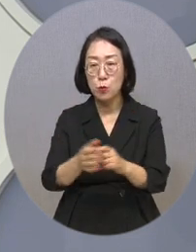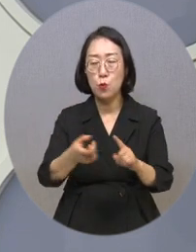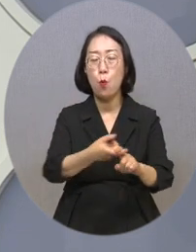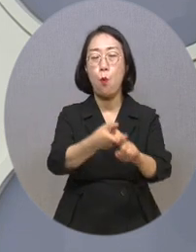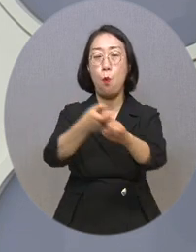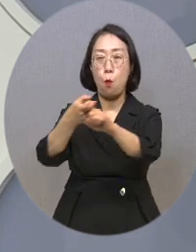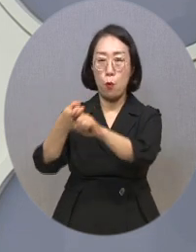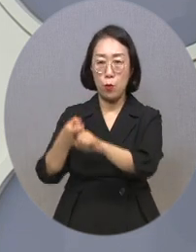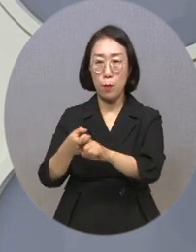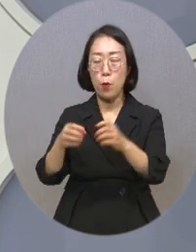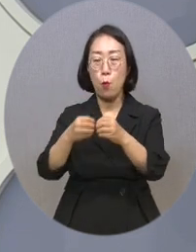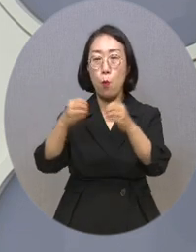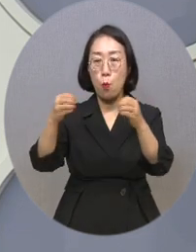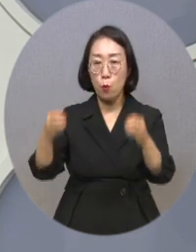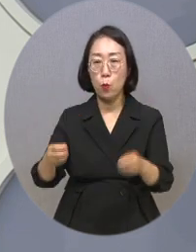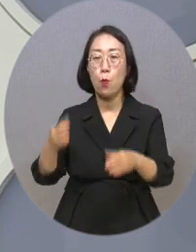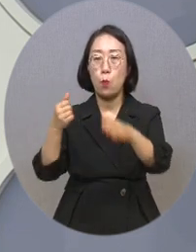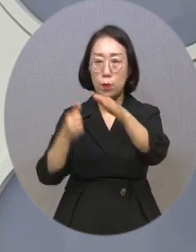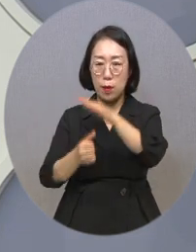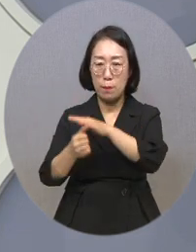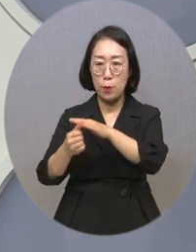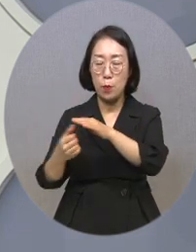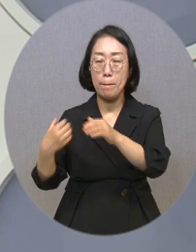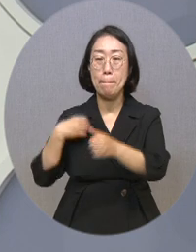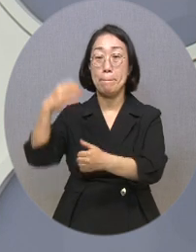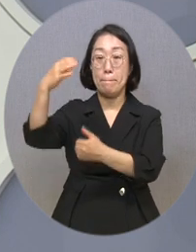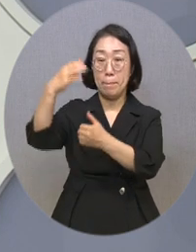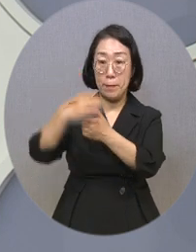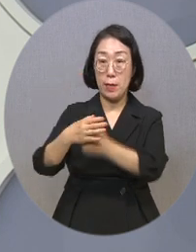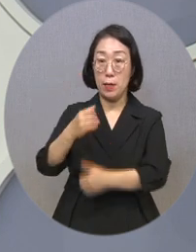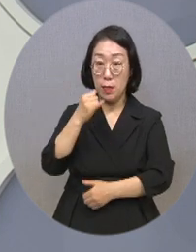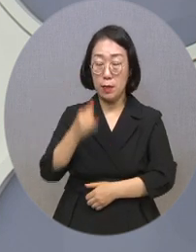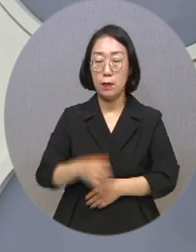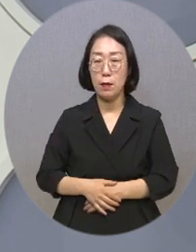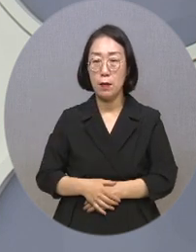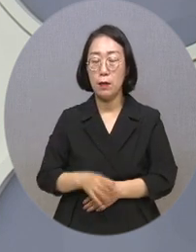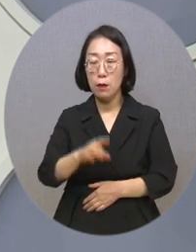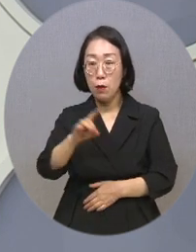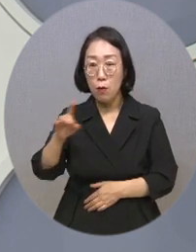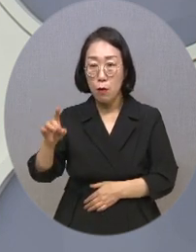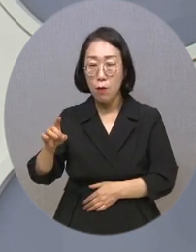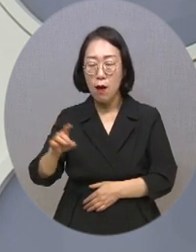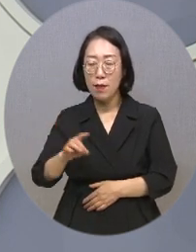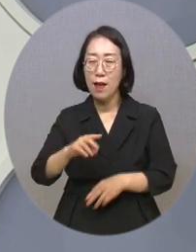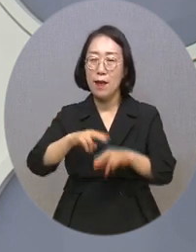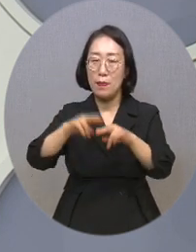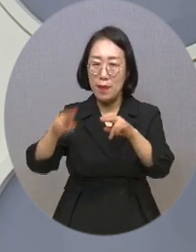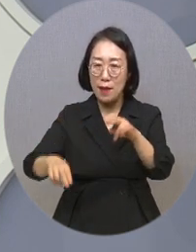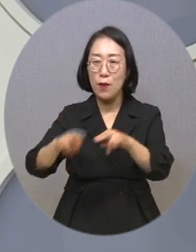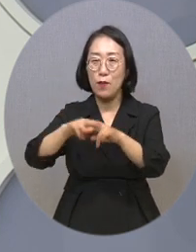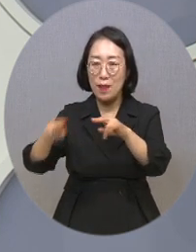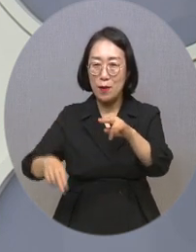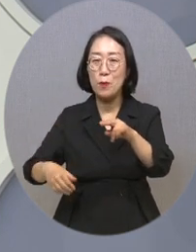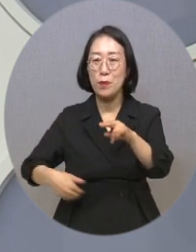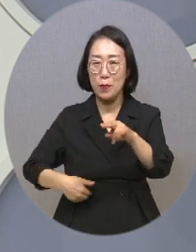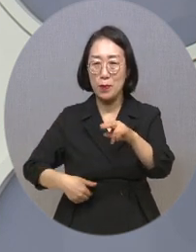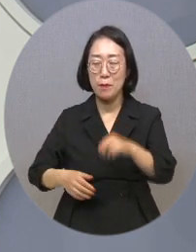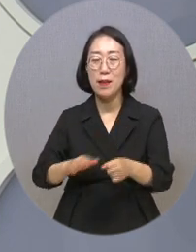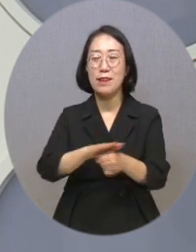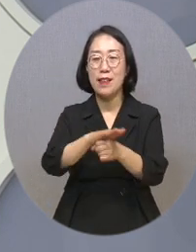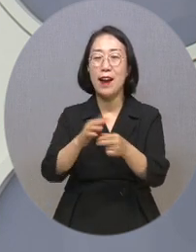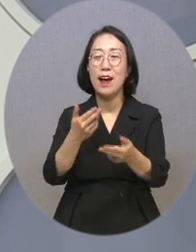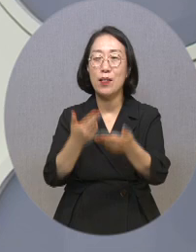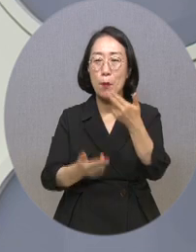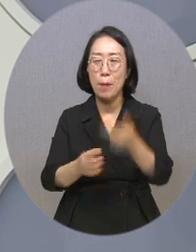총연맹의 공동대표도 같이 맡고 있는데요. 아이고, 그런 것들을 이제 하나하나 내려놔야 돼서 더 이상은 이제 사랑협회